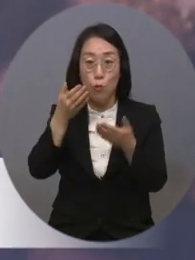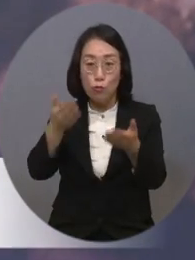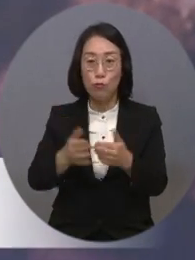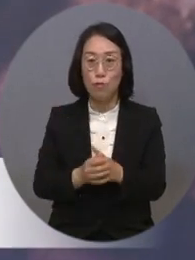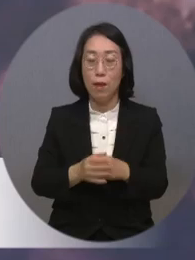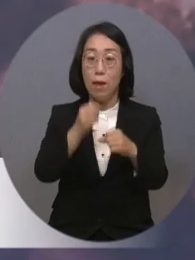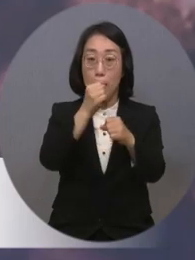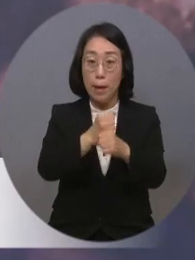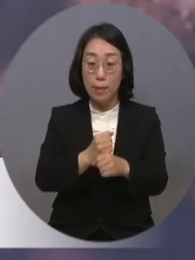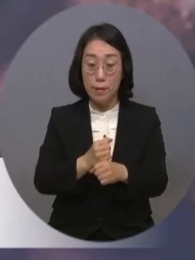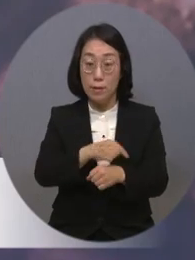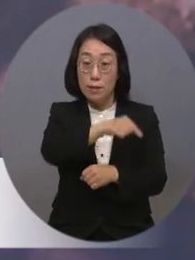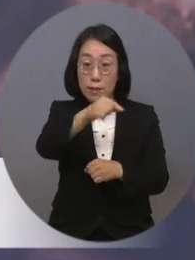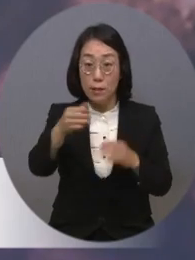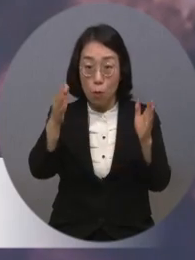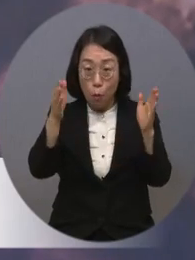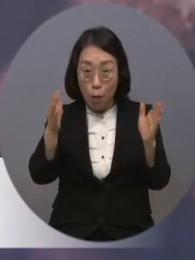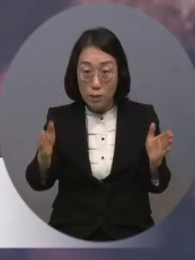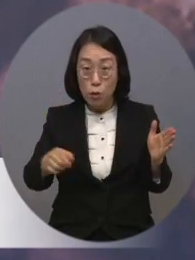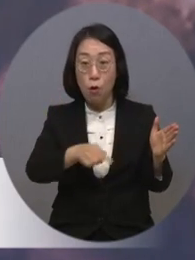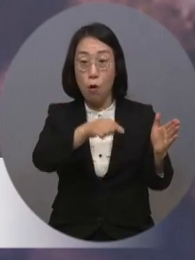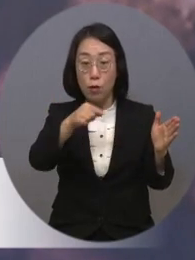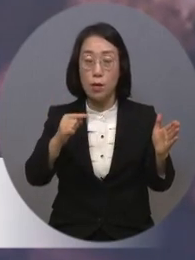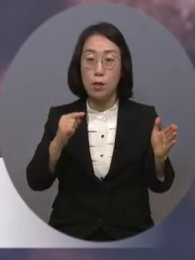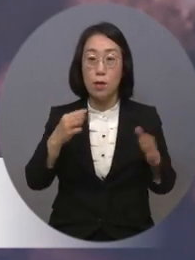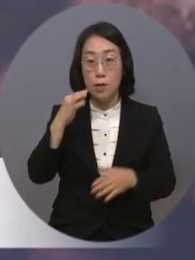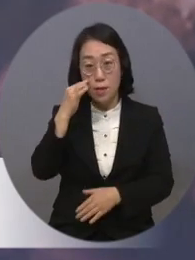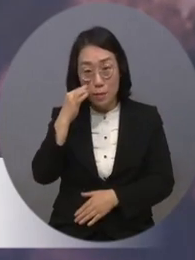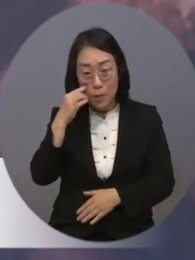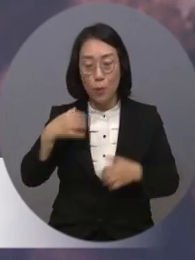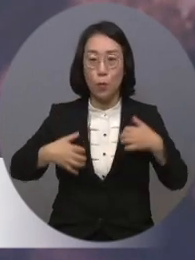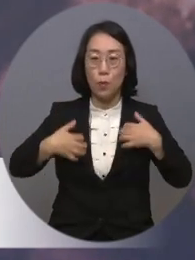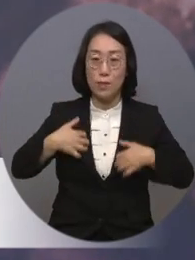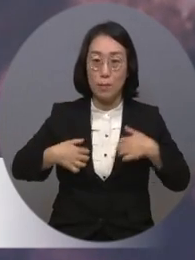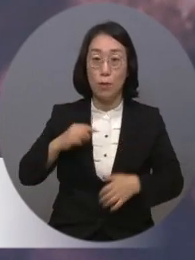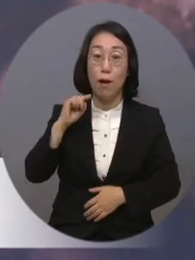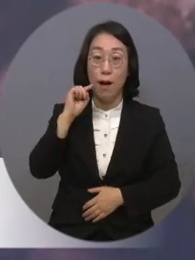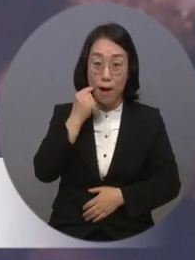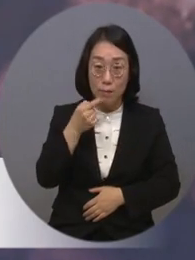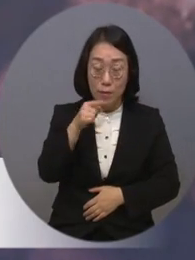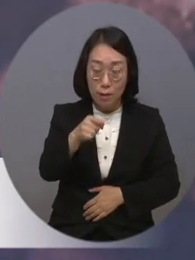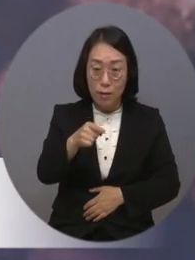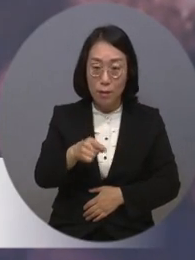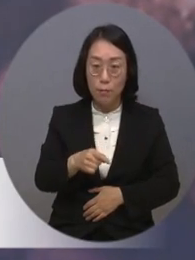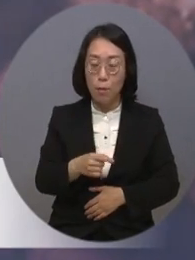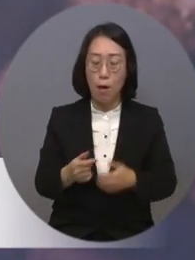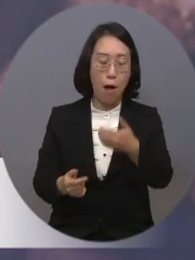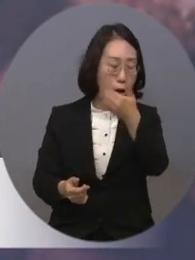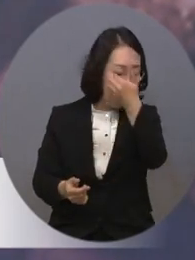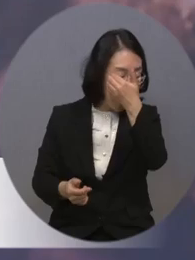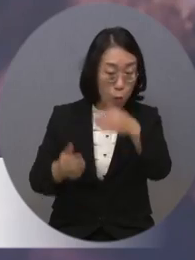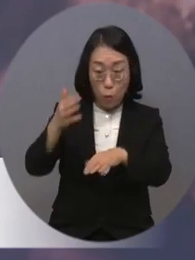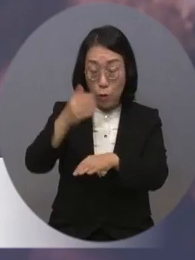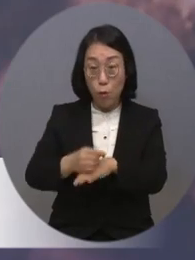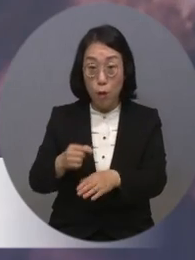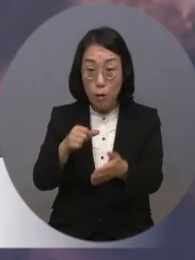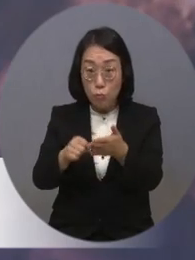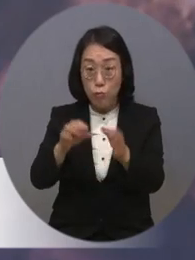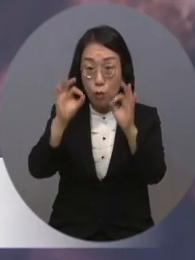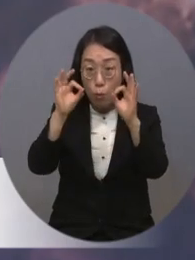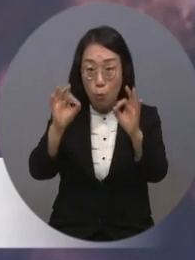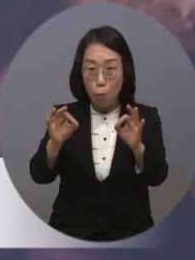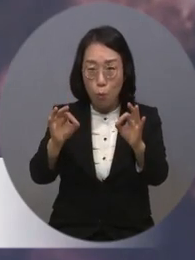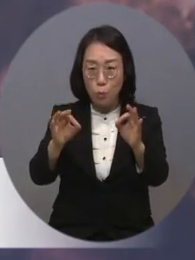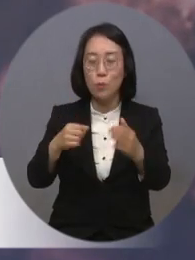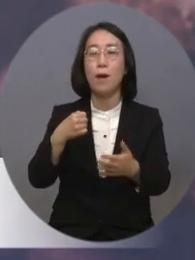굉장히 그 재미롭고 흥미롭고 또 아름다웠기 때문에 그 과정을 모르고 많은 분들이 결과물만 보게